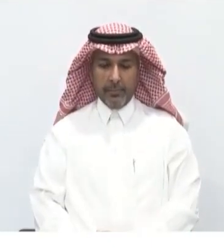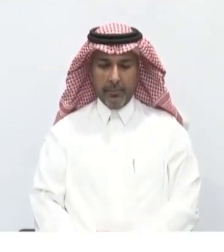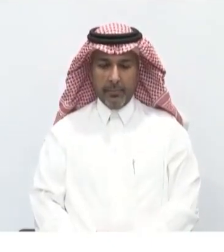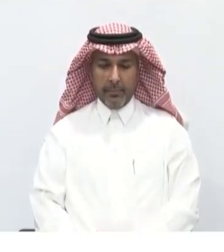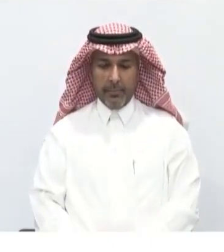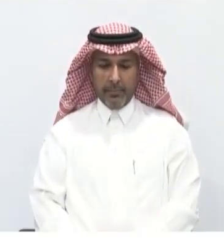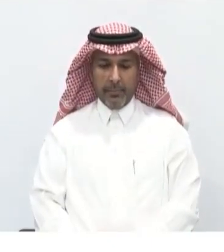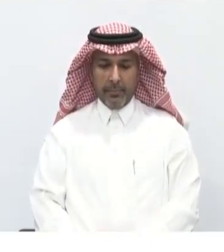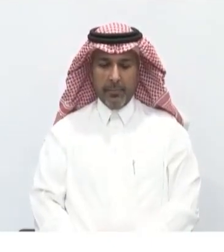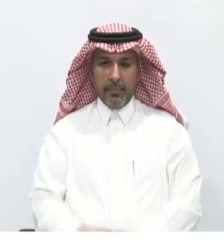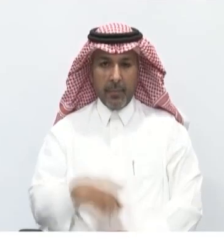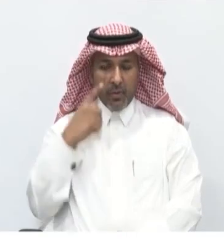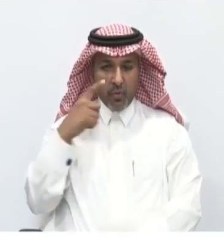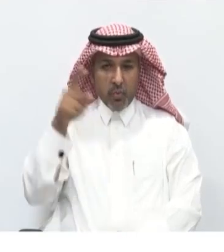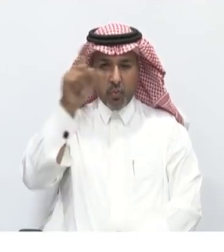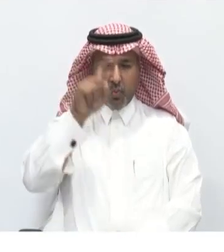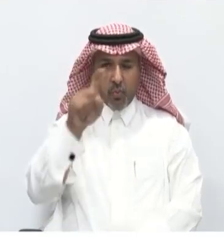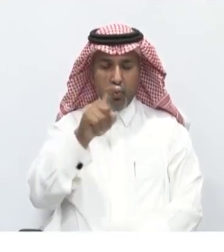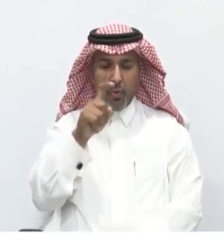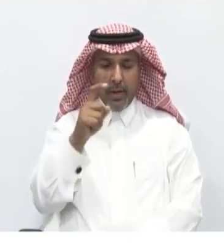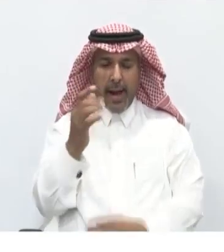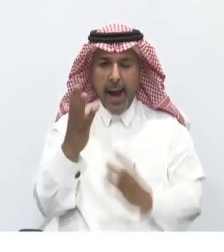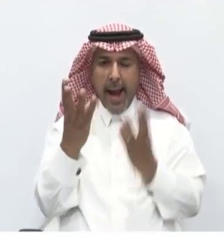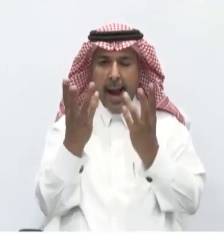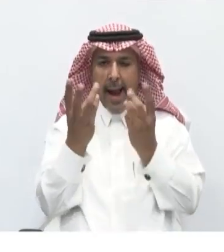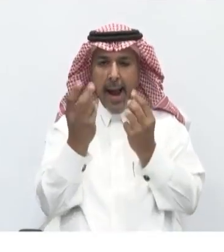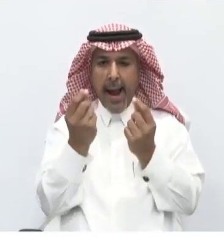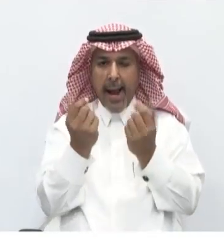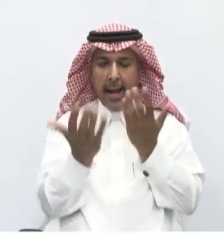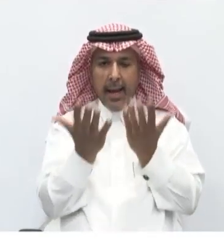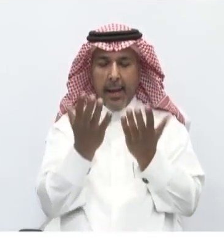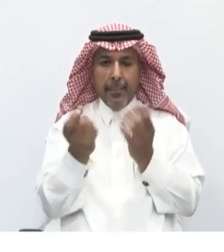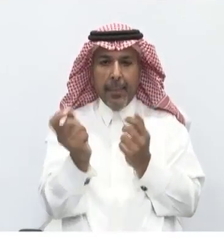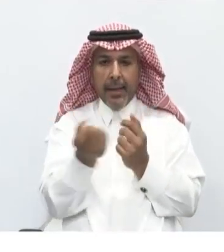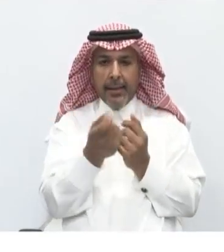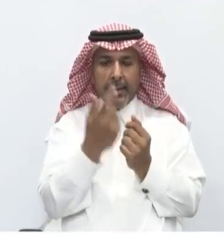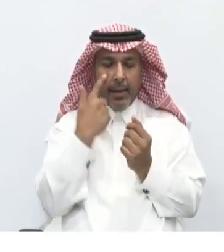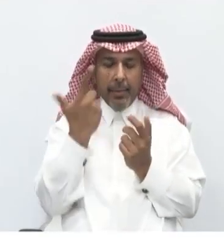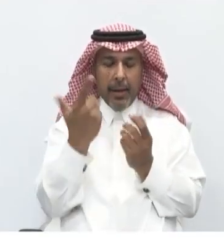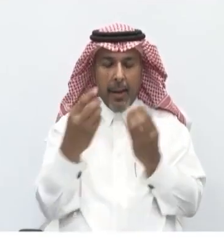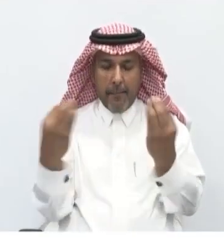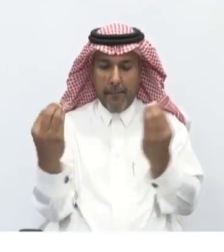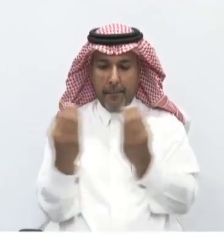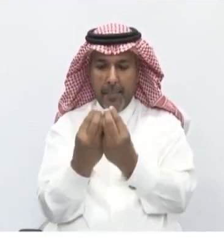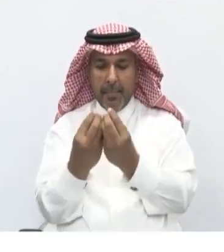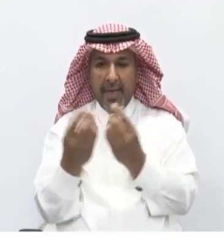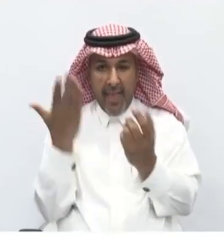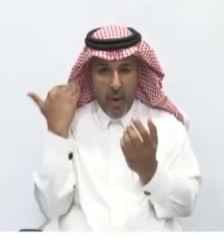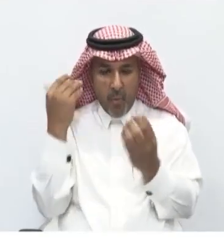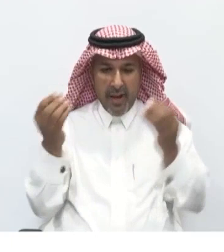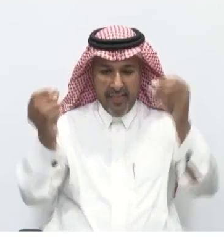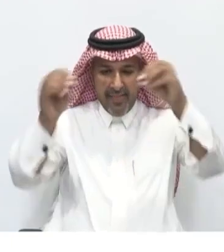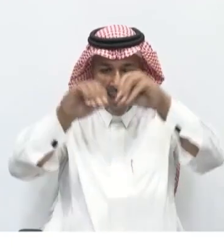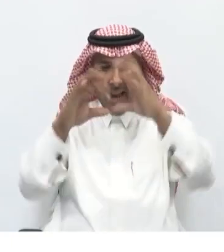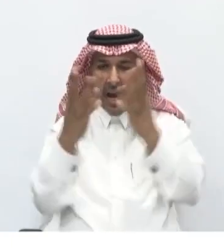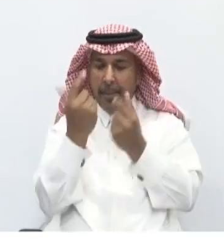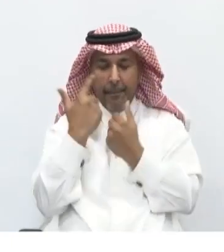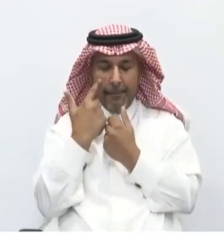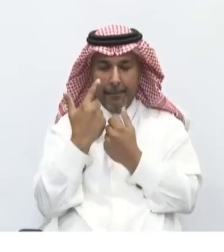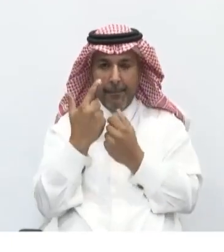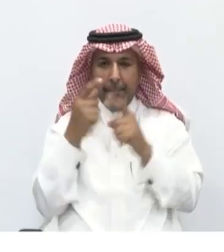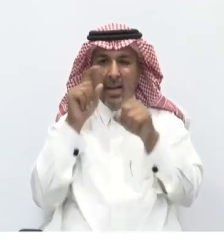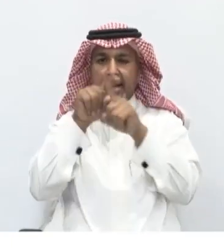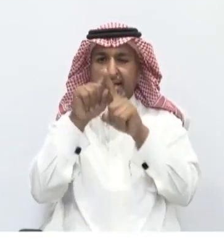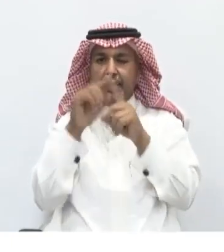الان السؤال اي نسبه ماليه يمكن كتابتها لهذا التفاعل اي نسبه موليه يمكن كتابتها